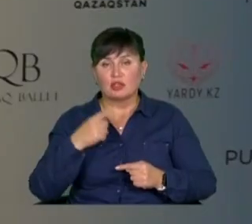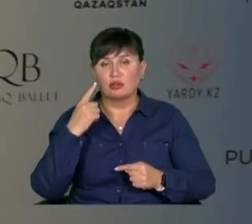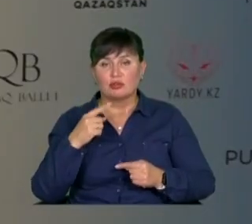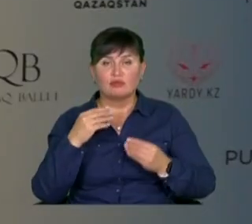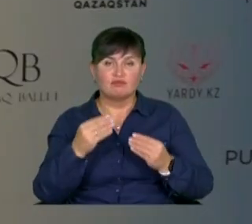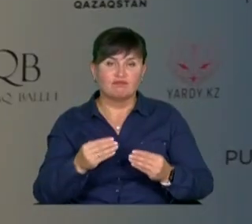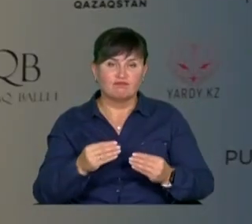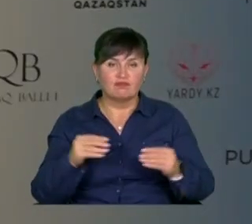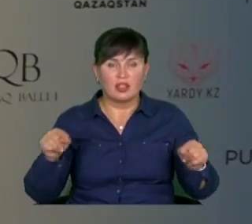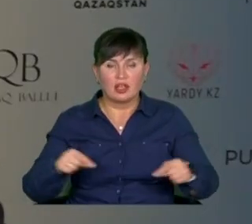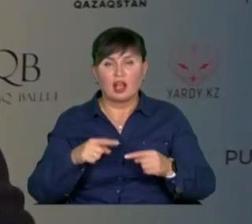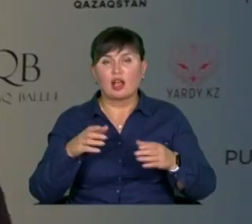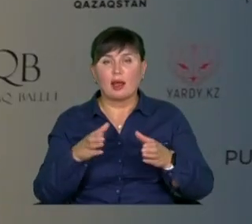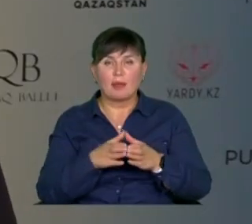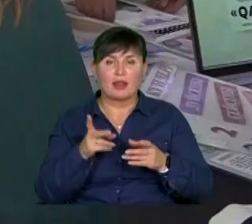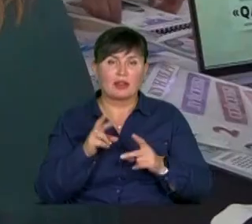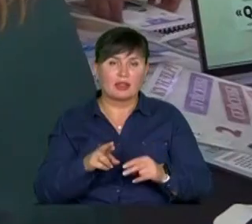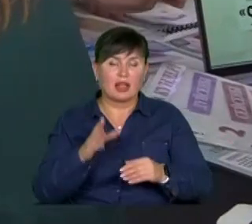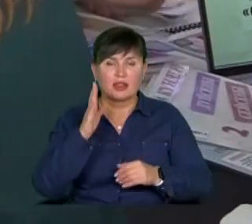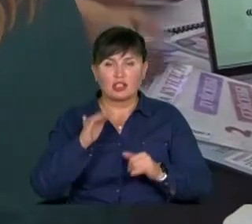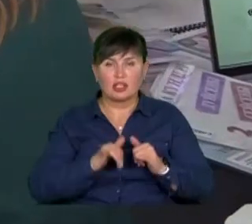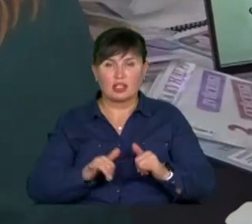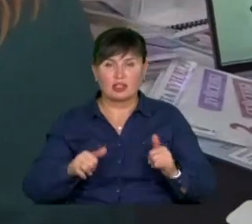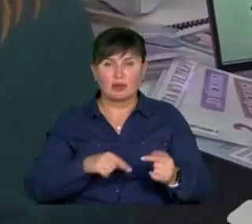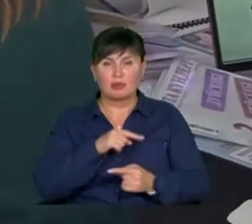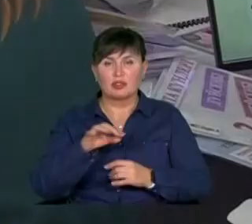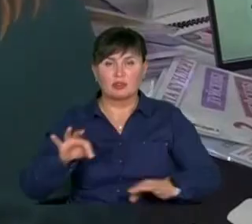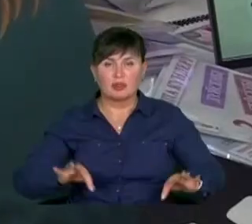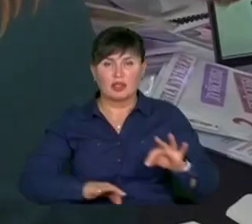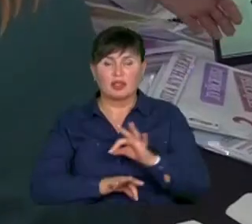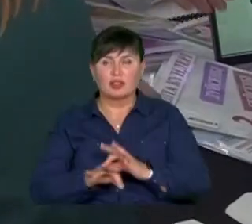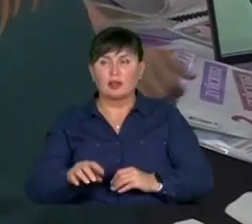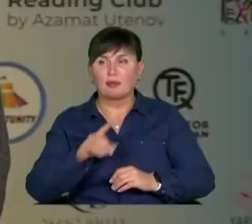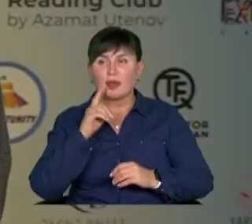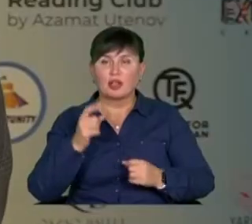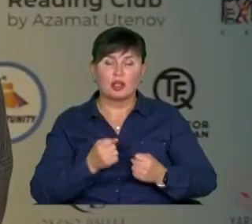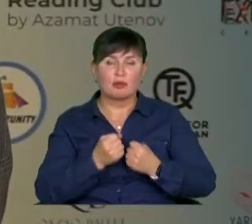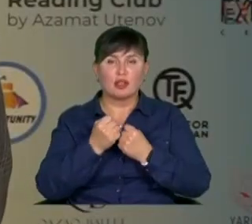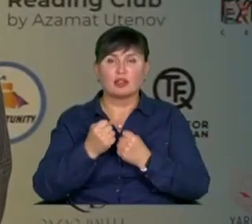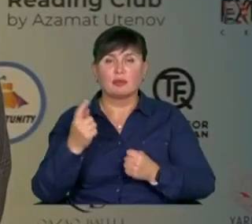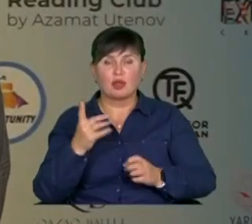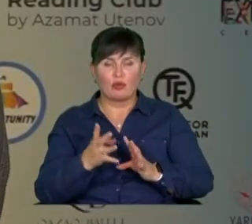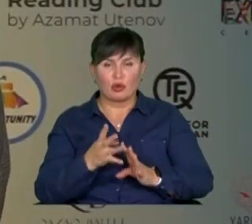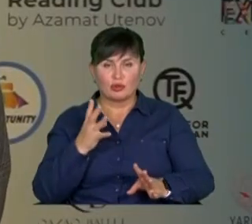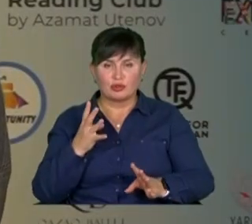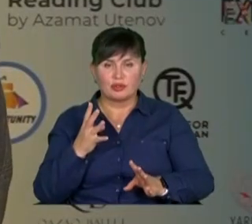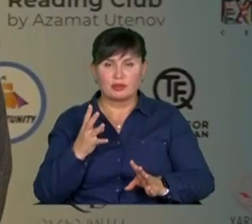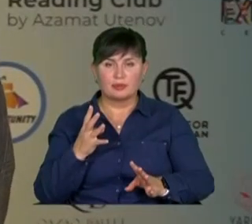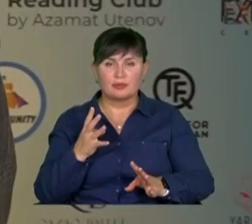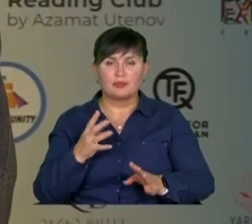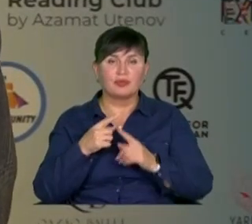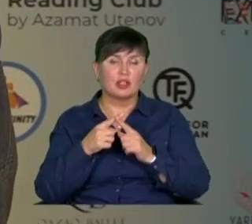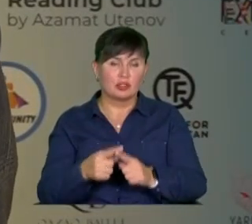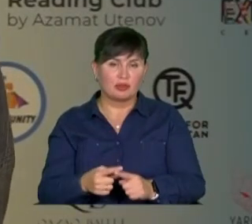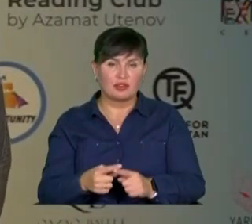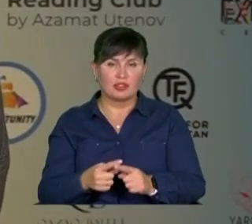импульс многим командам для дальнейшего развития их бизнес-проектов. Молодежь поддерживаем в первую очередь, идет